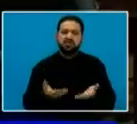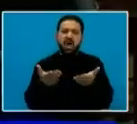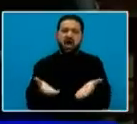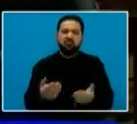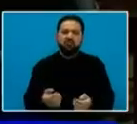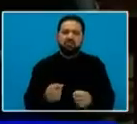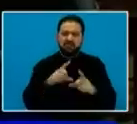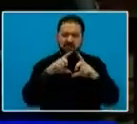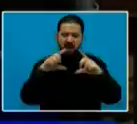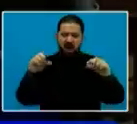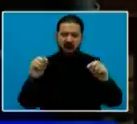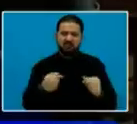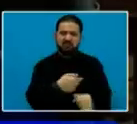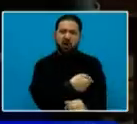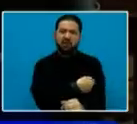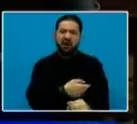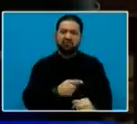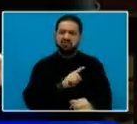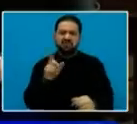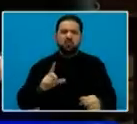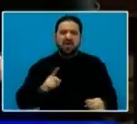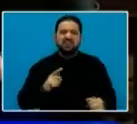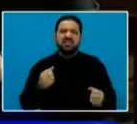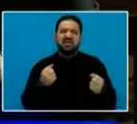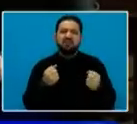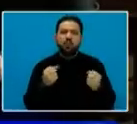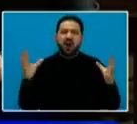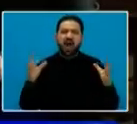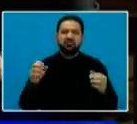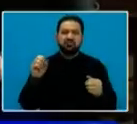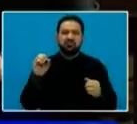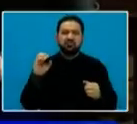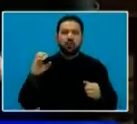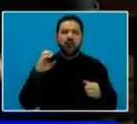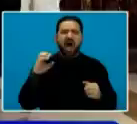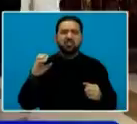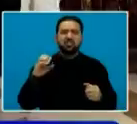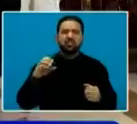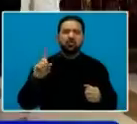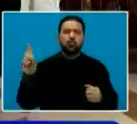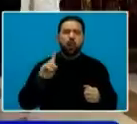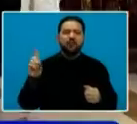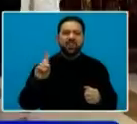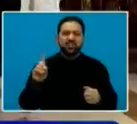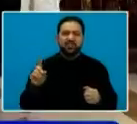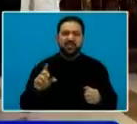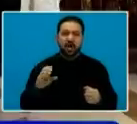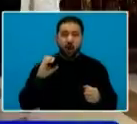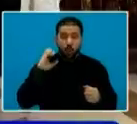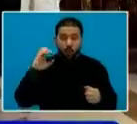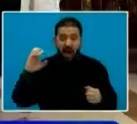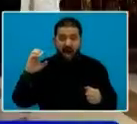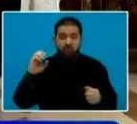Nu, ăla e curajul duhovnicesc. Nu, nu, nu. Acela este o simplă opinie. Nu. Curajul duhovnicesc este